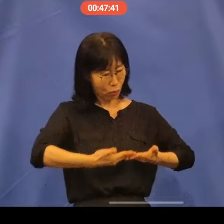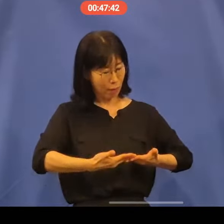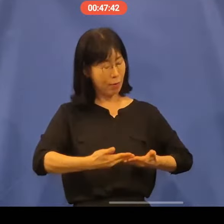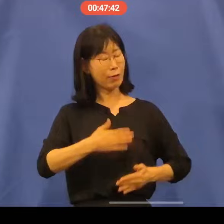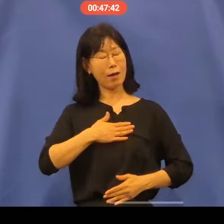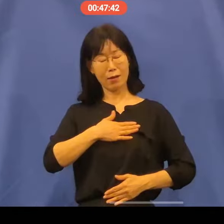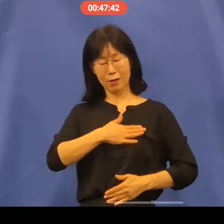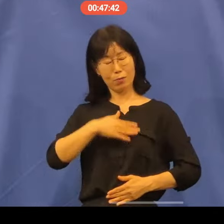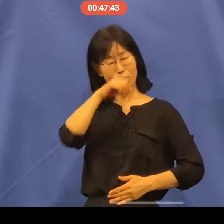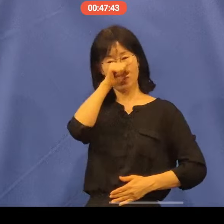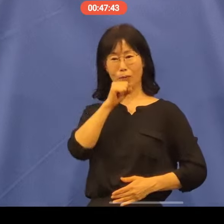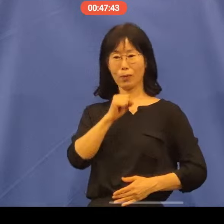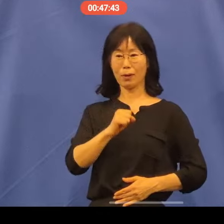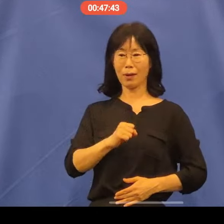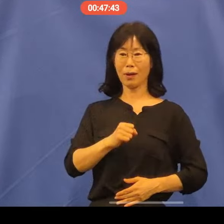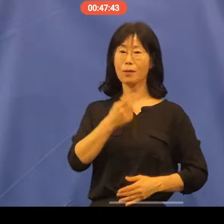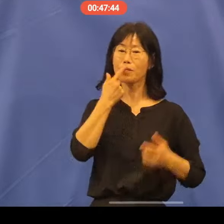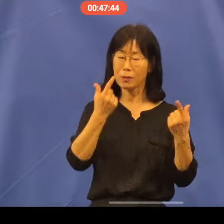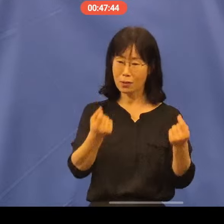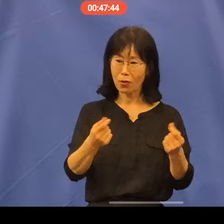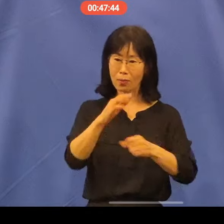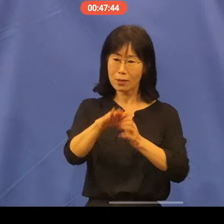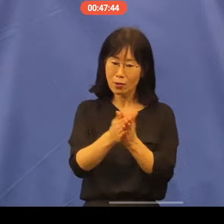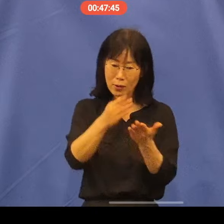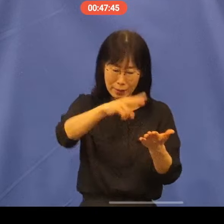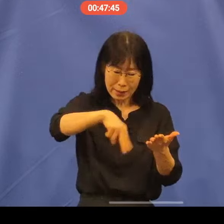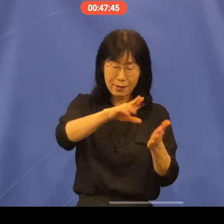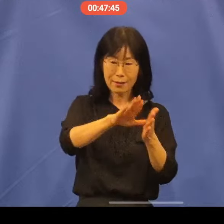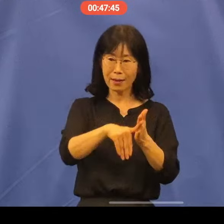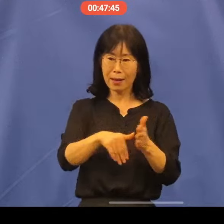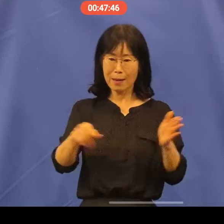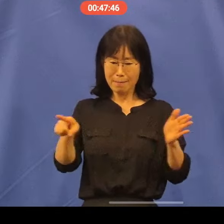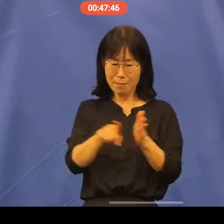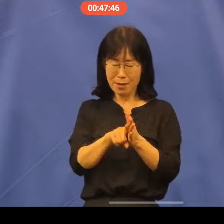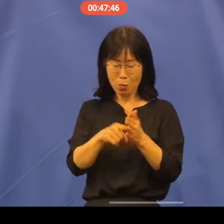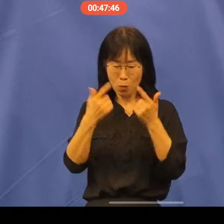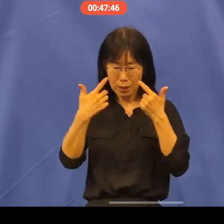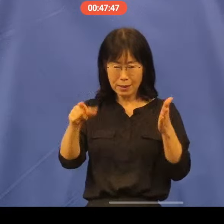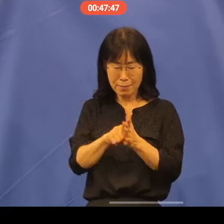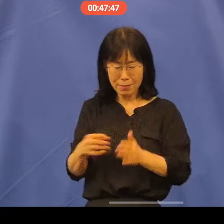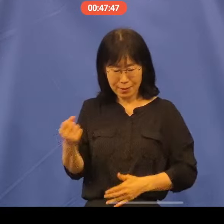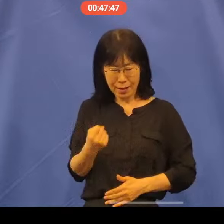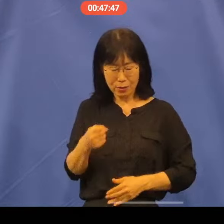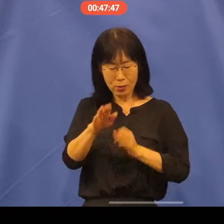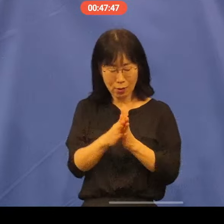여러분, 무한한 믿음으로 읽으셔야 이 성경이 읽을 맛이 나요.